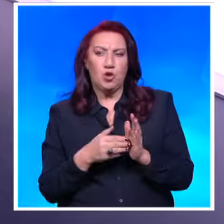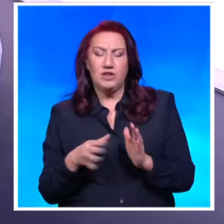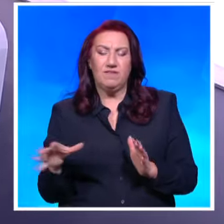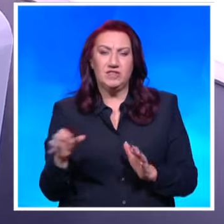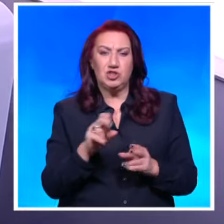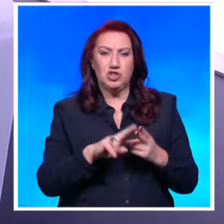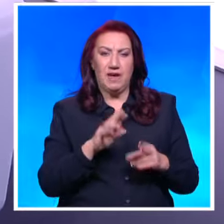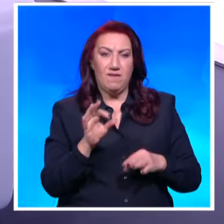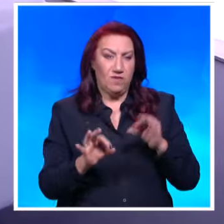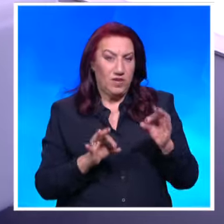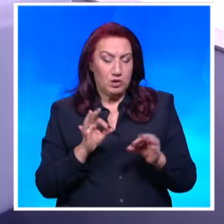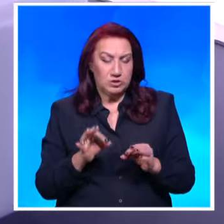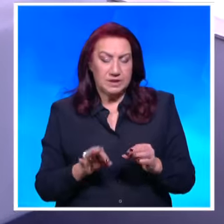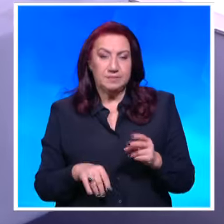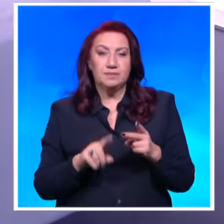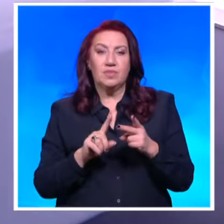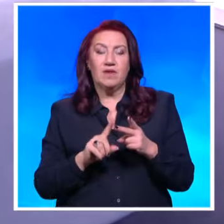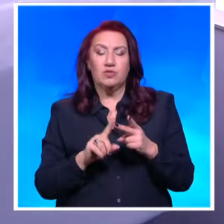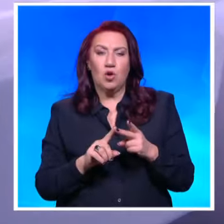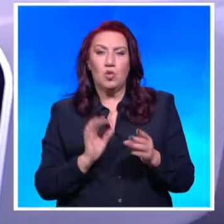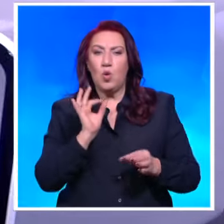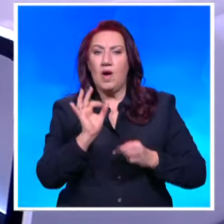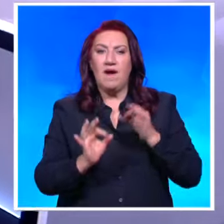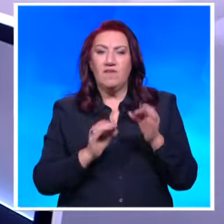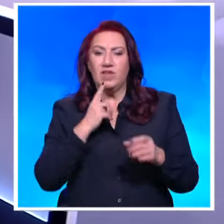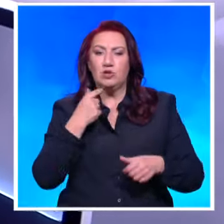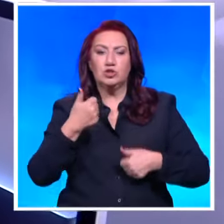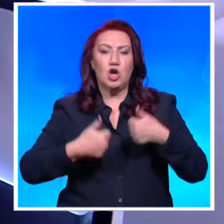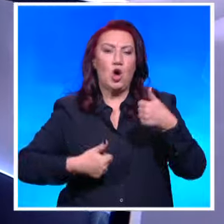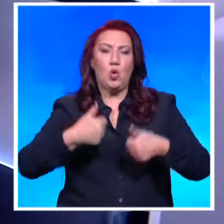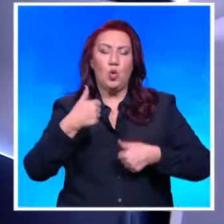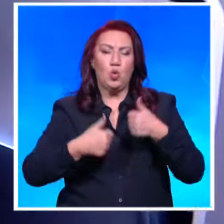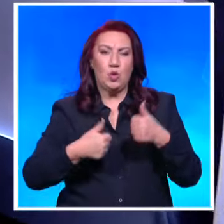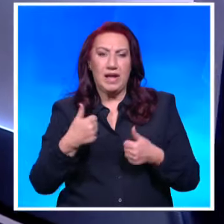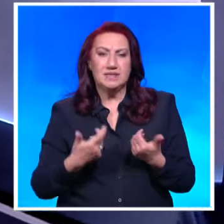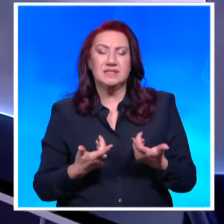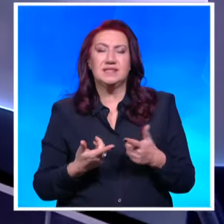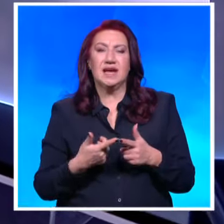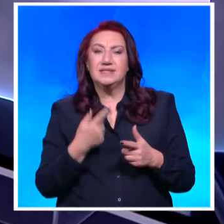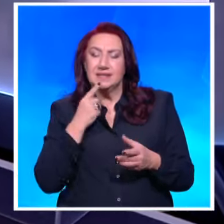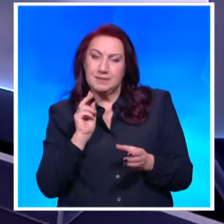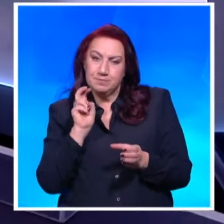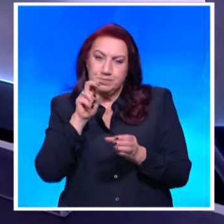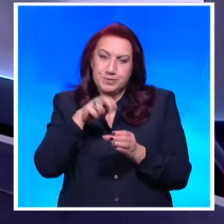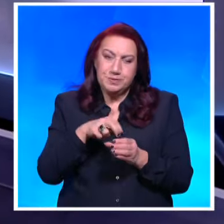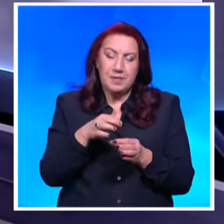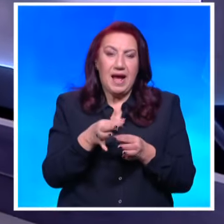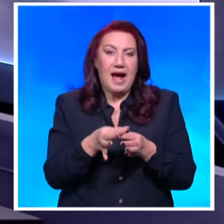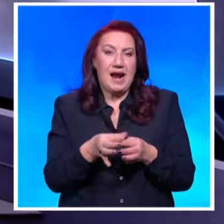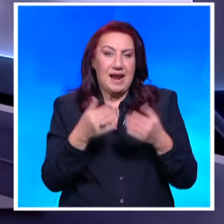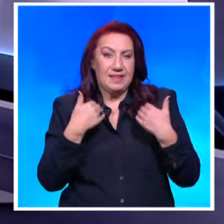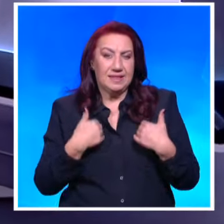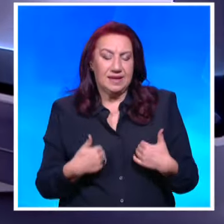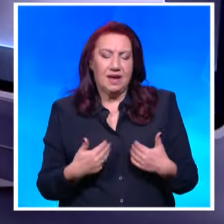е, че вирусите се конкурират взаимно за ресурсите и за инфраструктурата на клетката. Така че имаме опит с